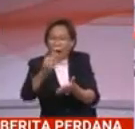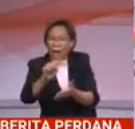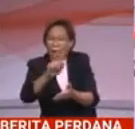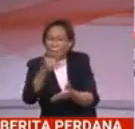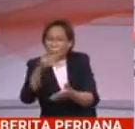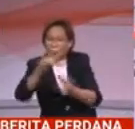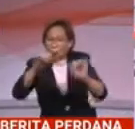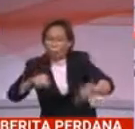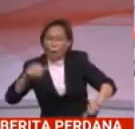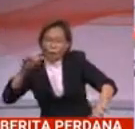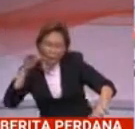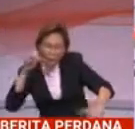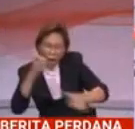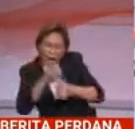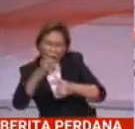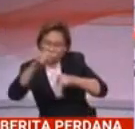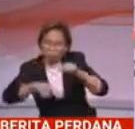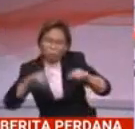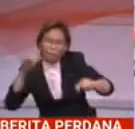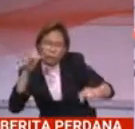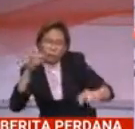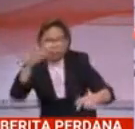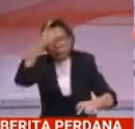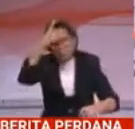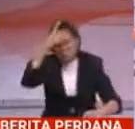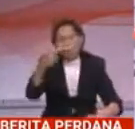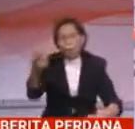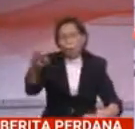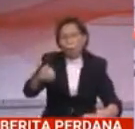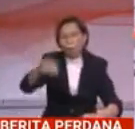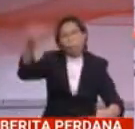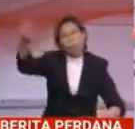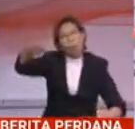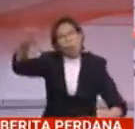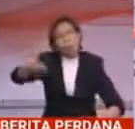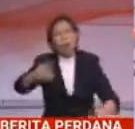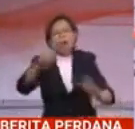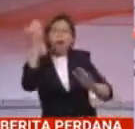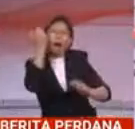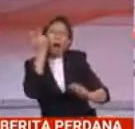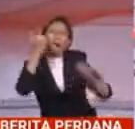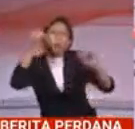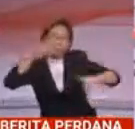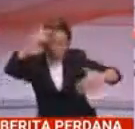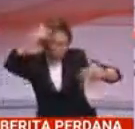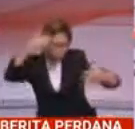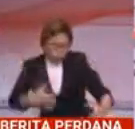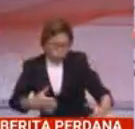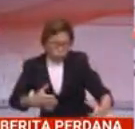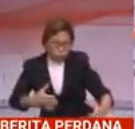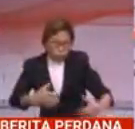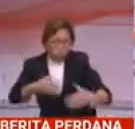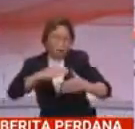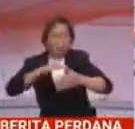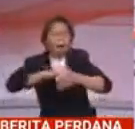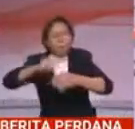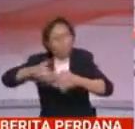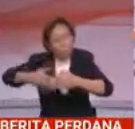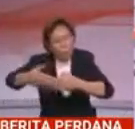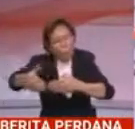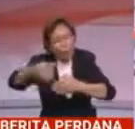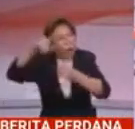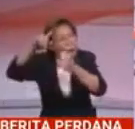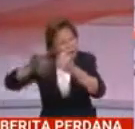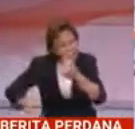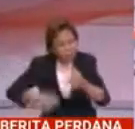boleh didengar atau sebaliknya. Datuk Seri Gopal berhujah hanya hakim boleh memutuskan pada akhir kes pendakwaan